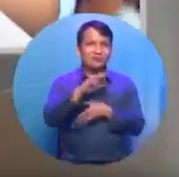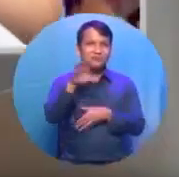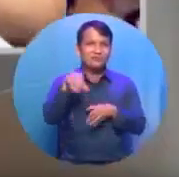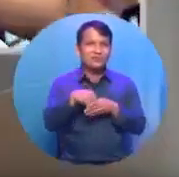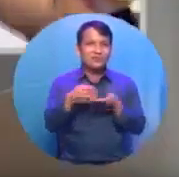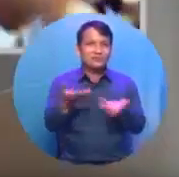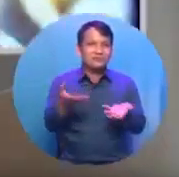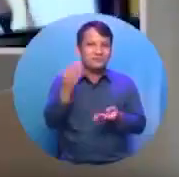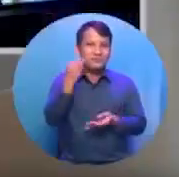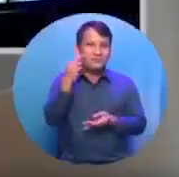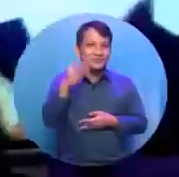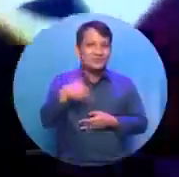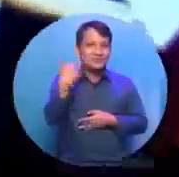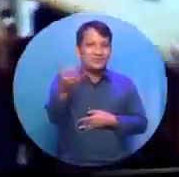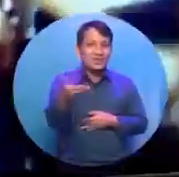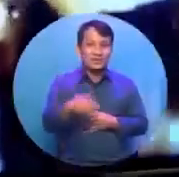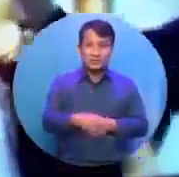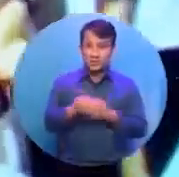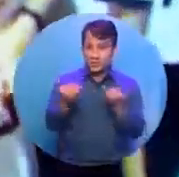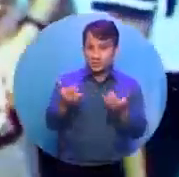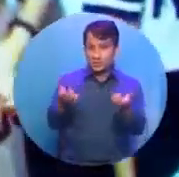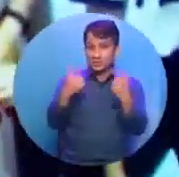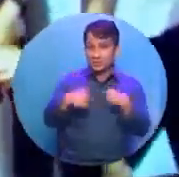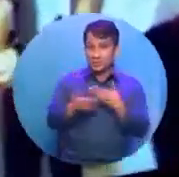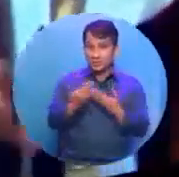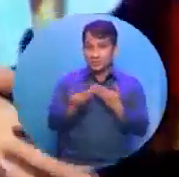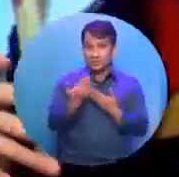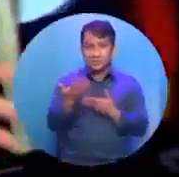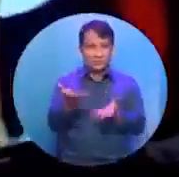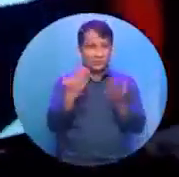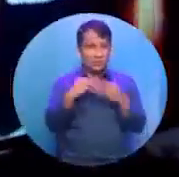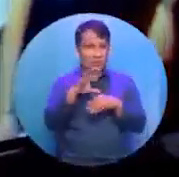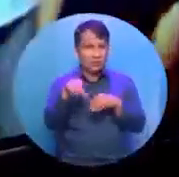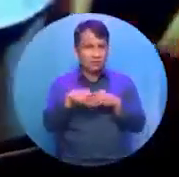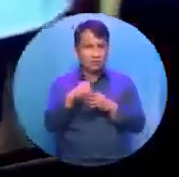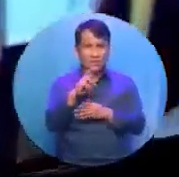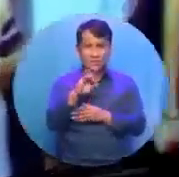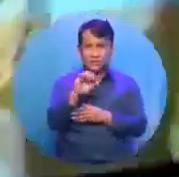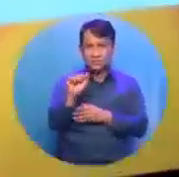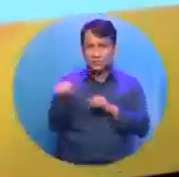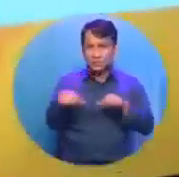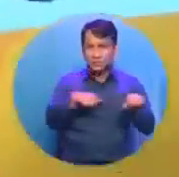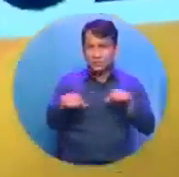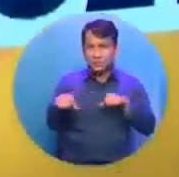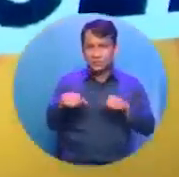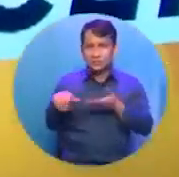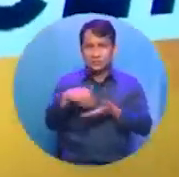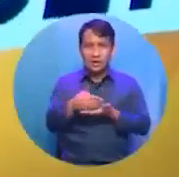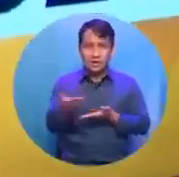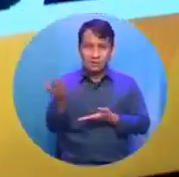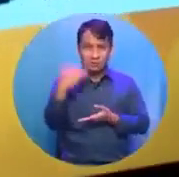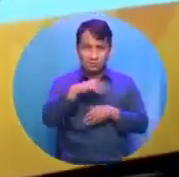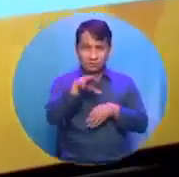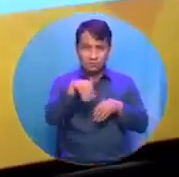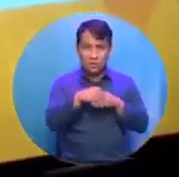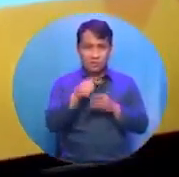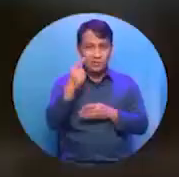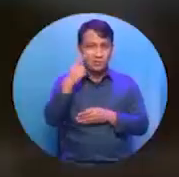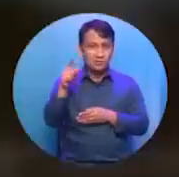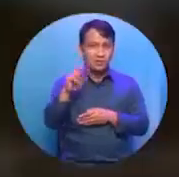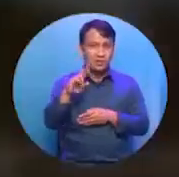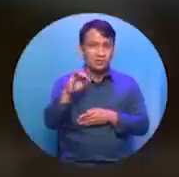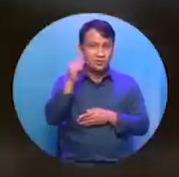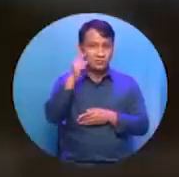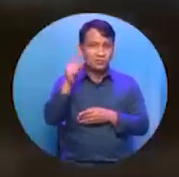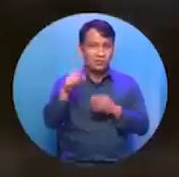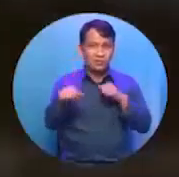sumali? Idol, ito ang pinakasimpleng paraan para sumali sa RTIA Dance Challenge. Pumunta lamang sa TikTok page ng